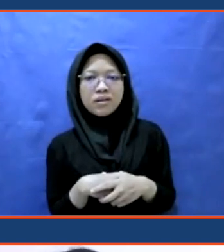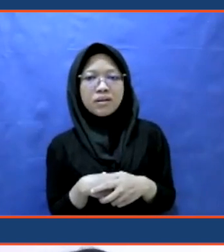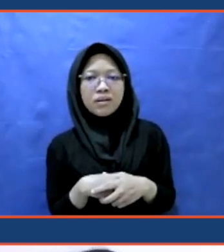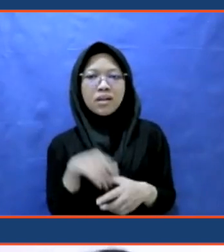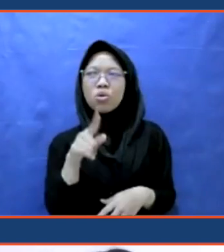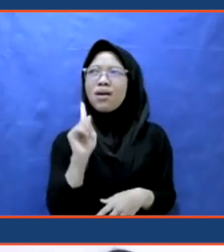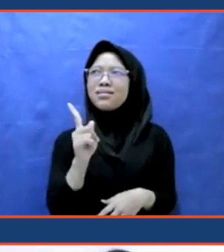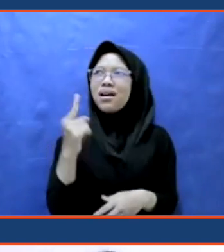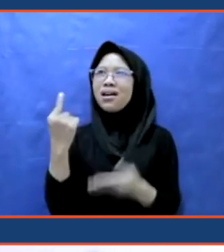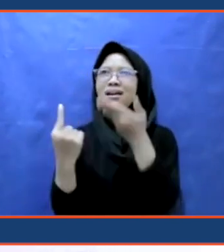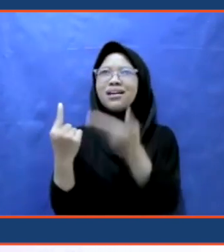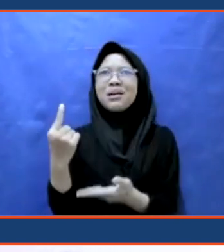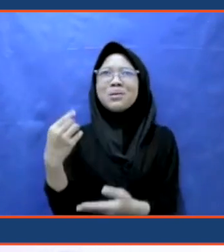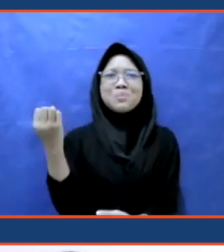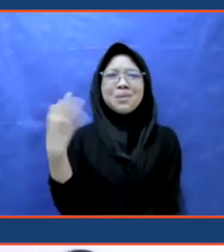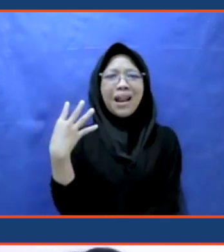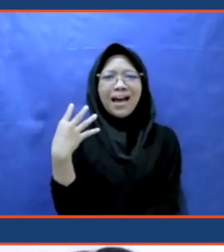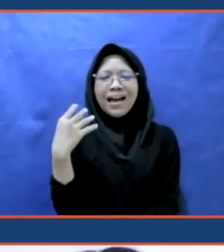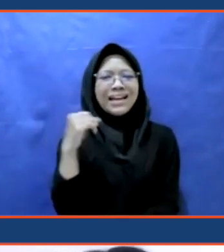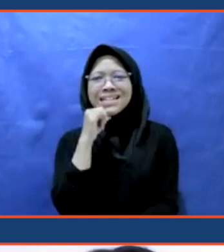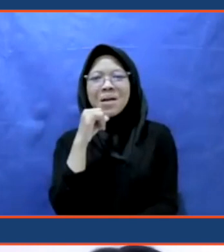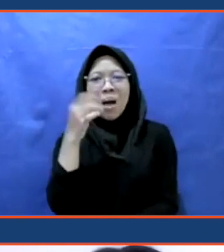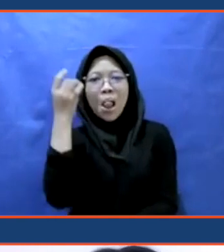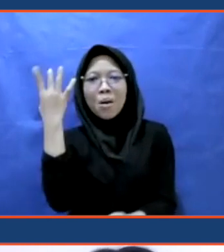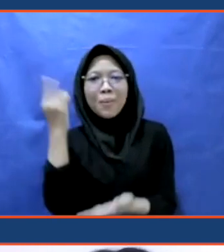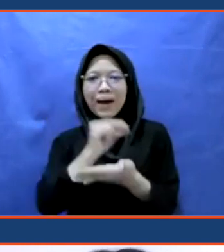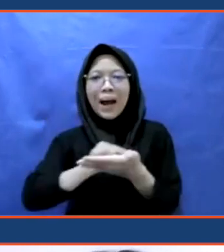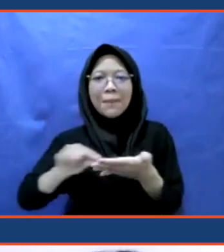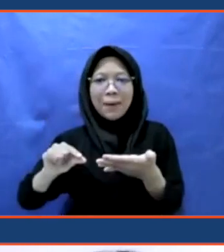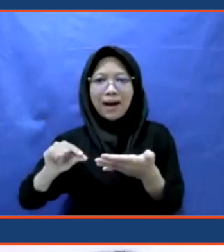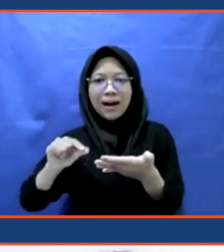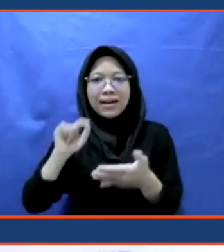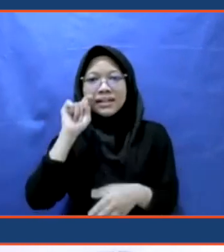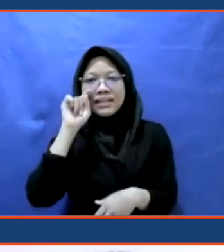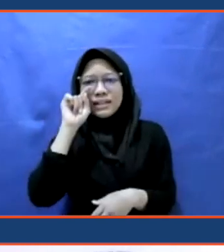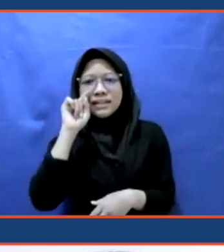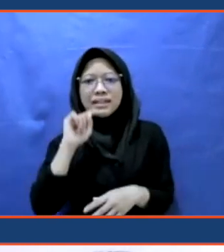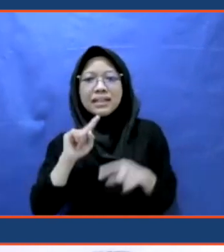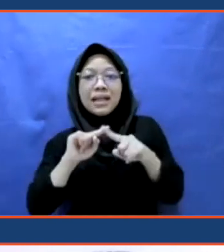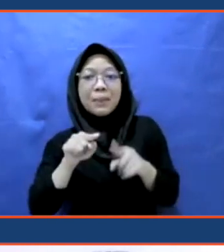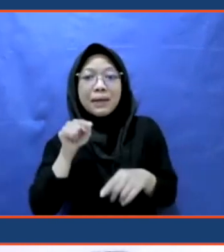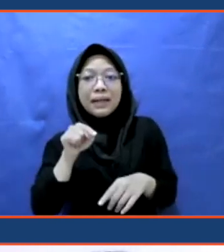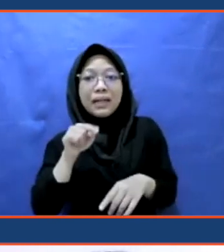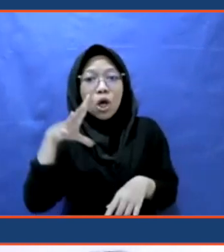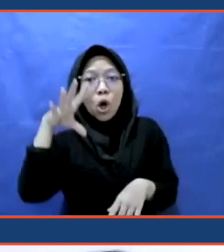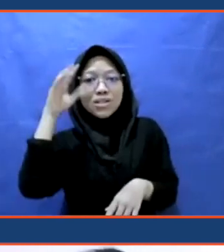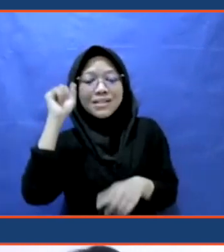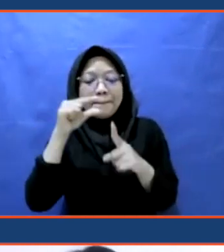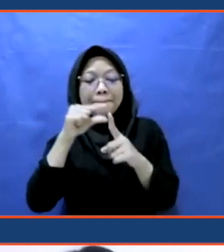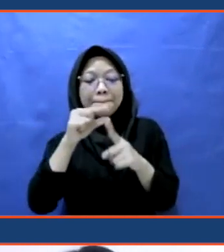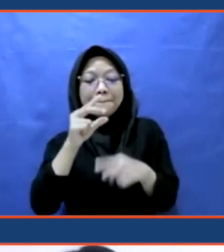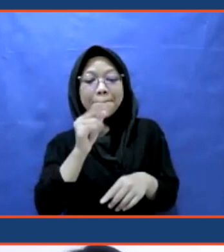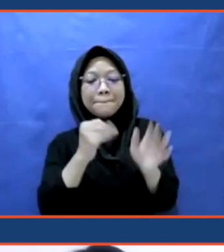saya lupa siapa yang memprovokasi ini tapi ini ya prinsip yang dipakai untuk